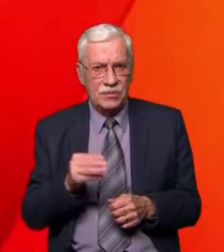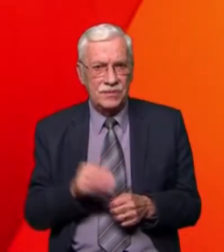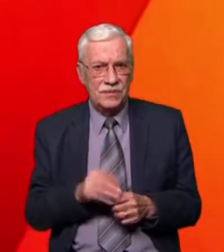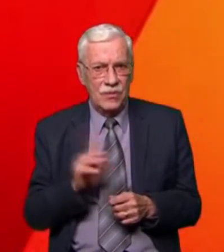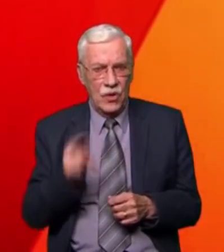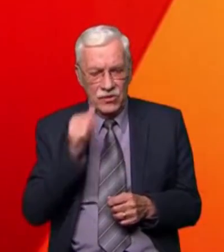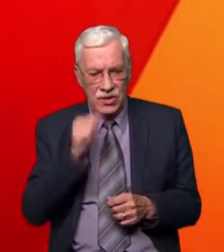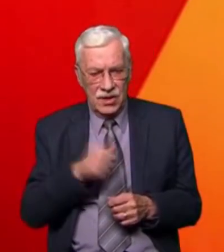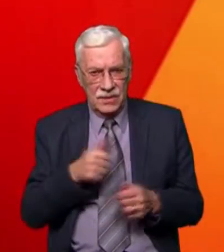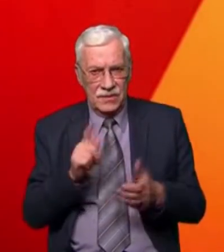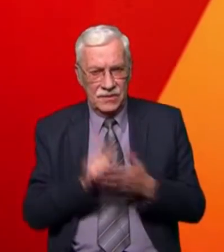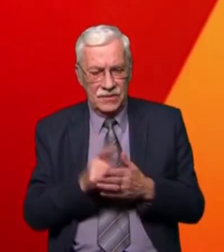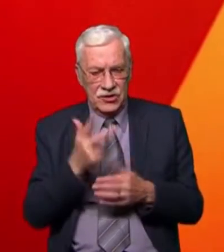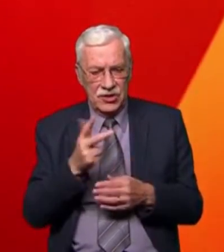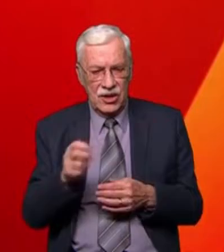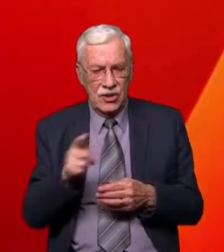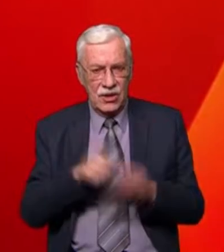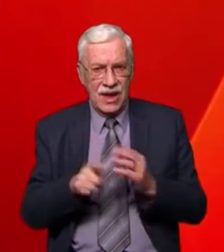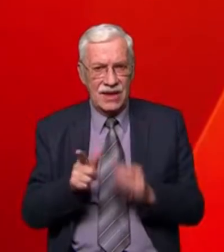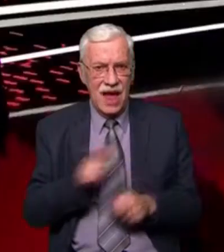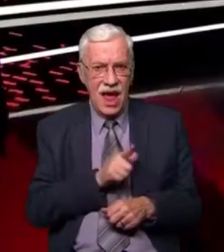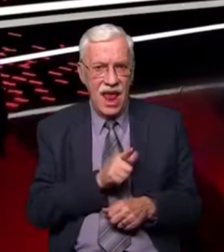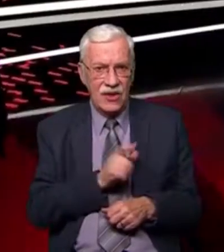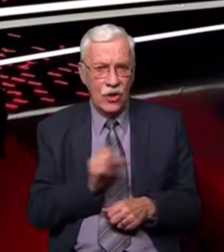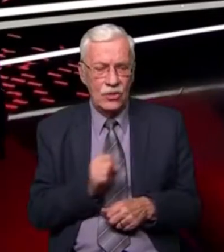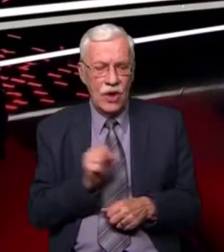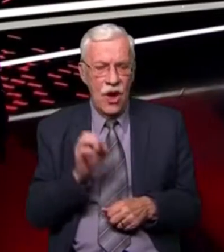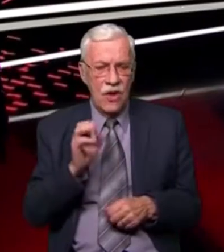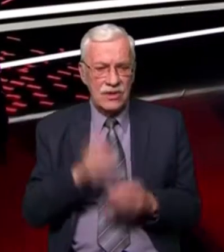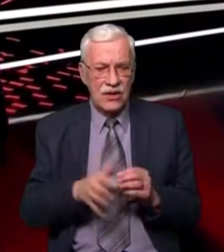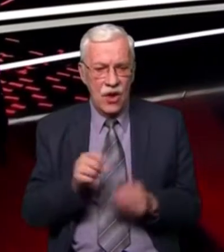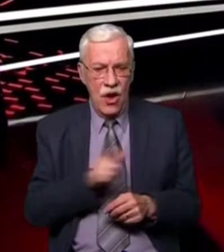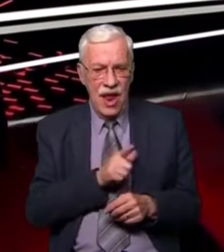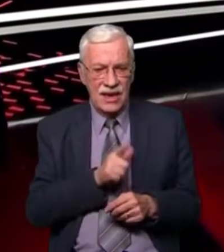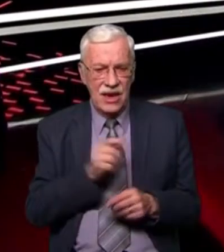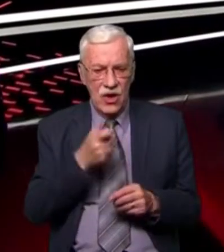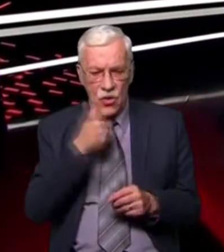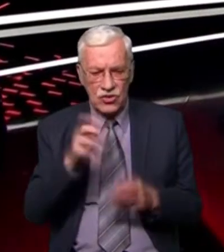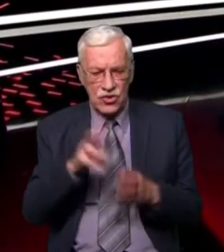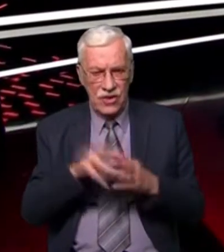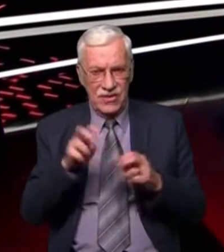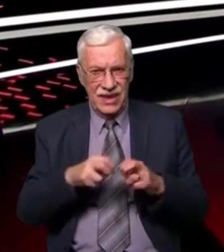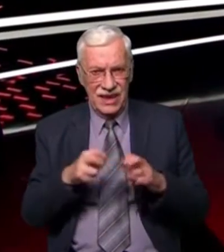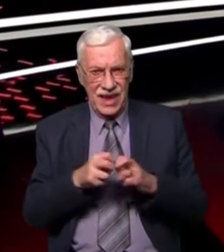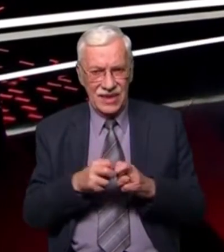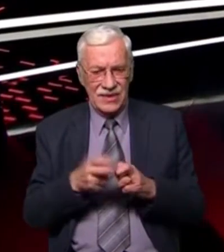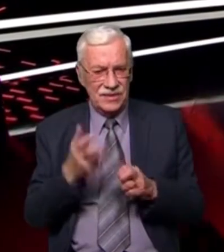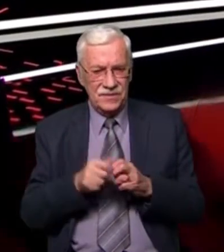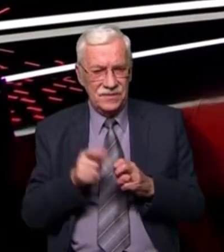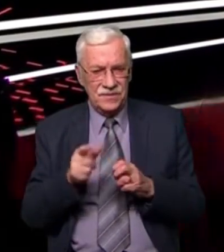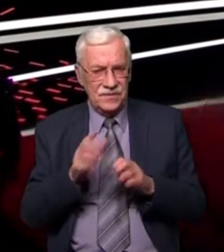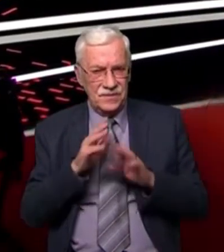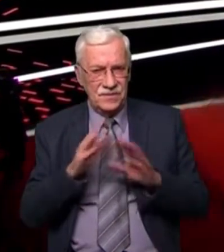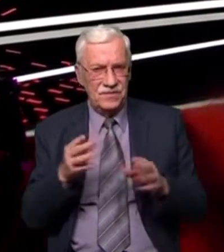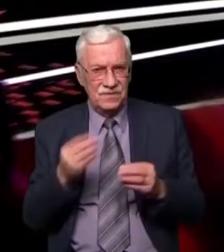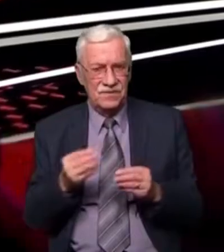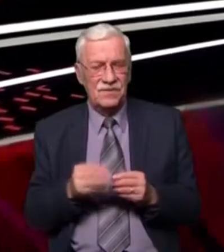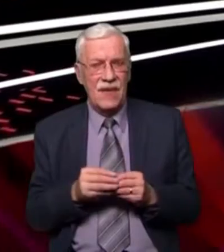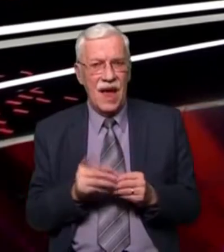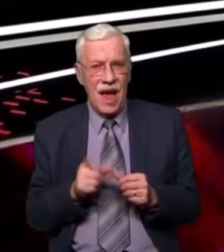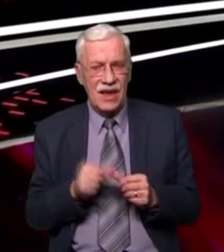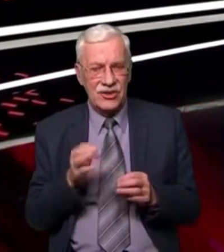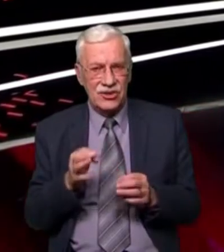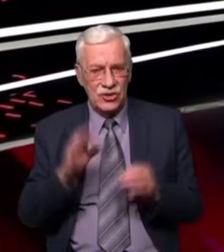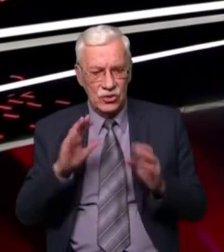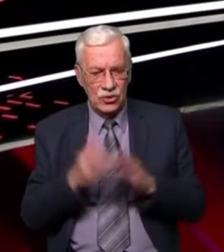wczorajszym zwycięstwie 3-0 nad Legią. Ostatnio o Legii dość głośno w internecie. Co prawda nie jest to taki rozgłos, o jakim oni by marzyli, ale